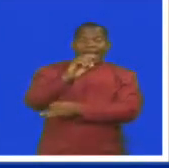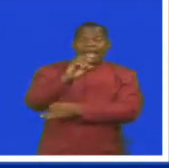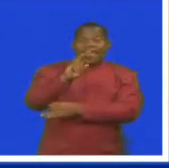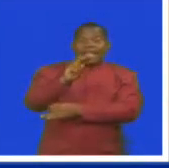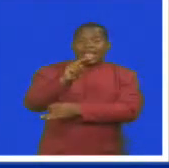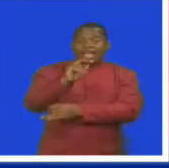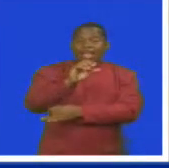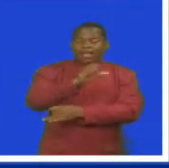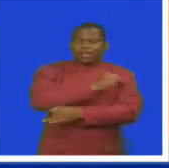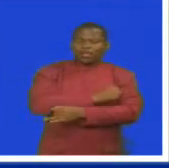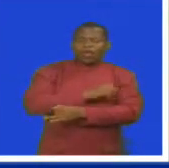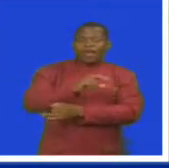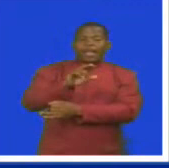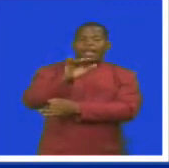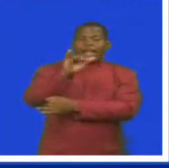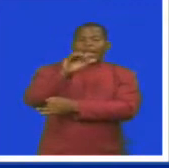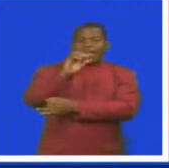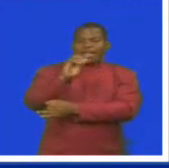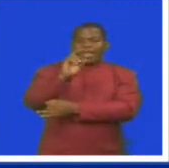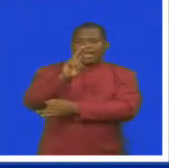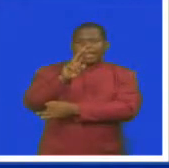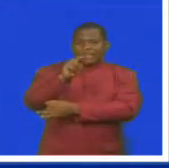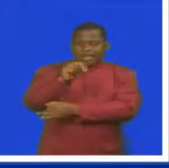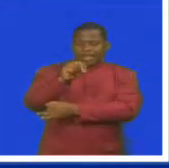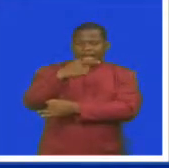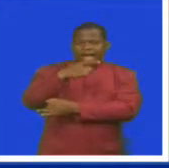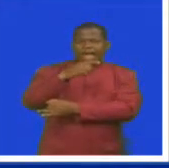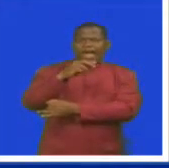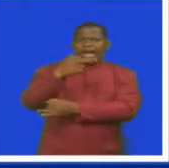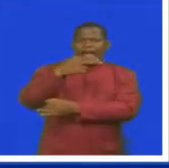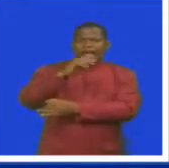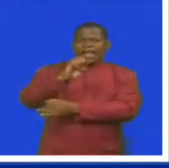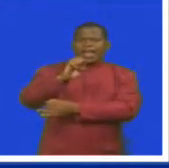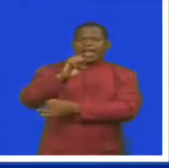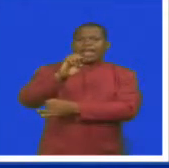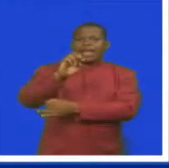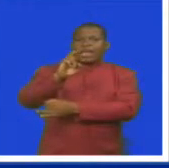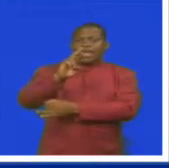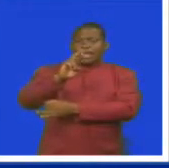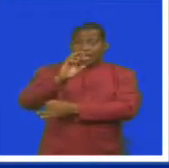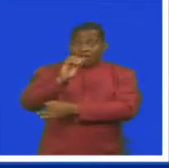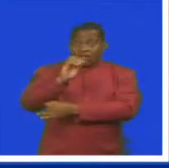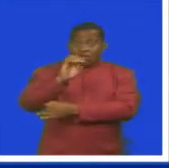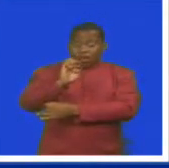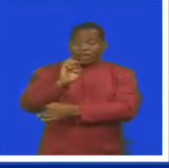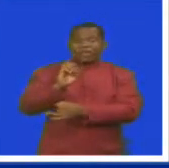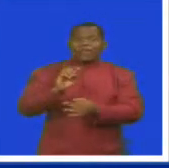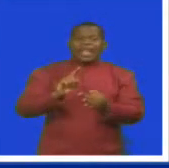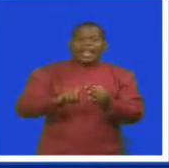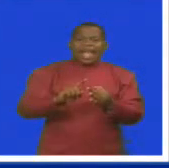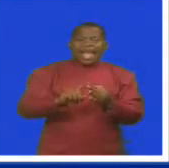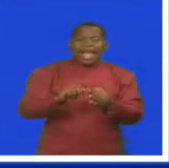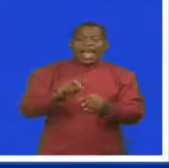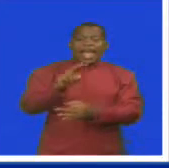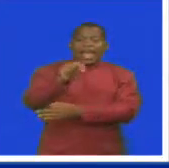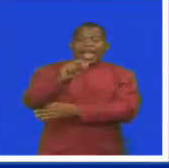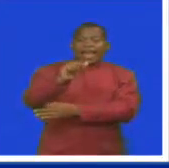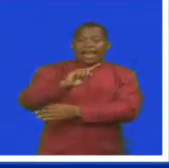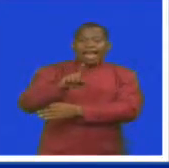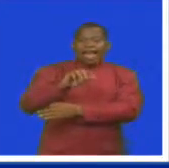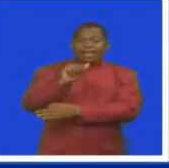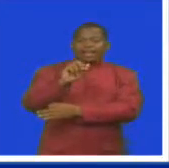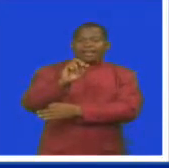Le mali tawusita etinhlangothini letehlukene lokufaka ekhathi kufundisa abantwana, kubaniketa kudla kuqinisekisa